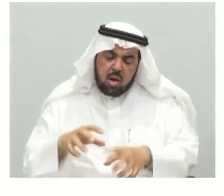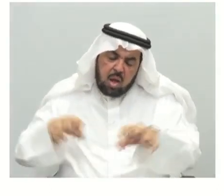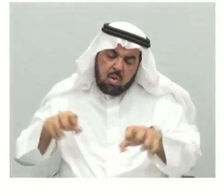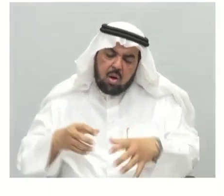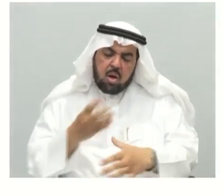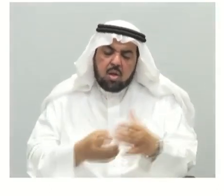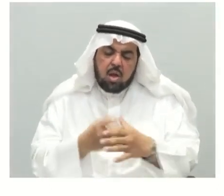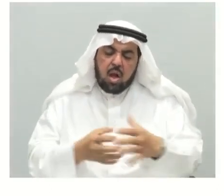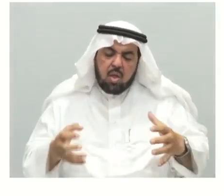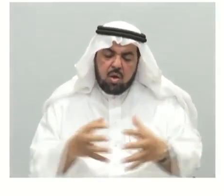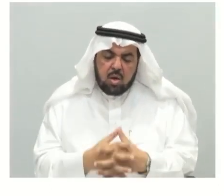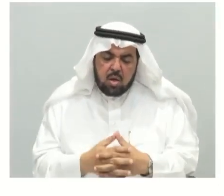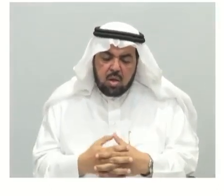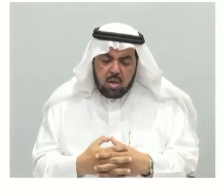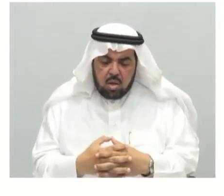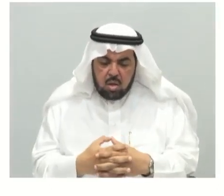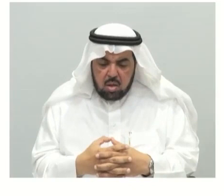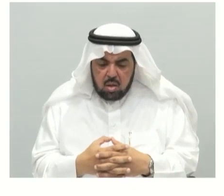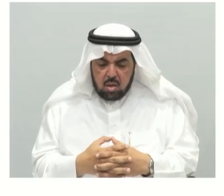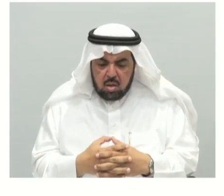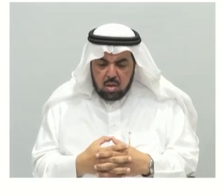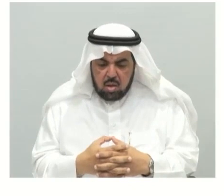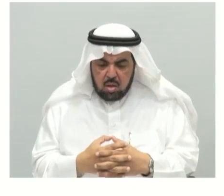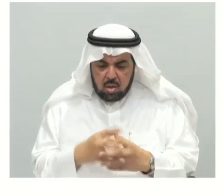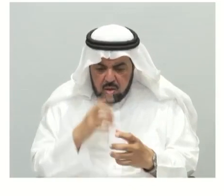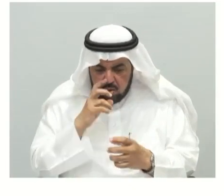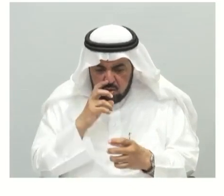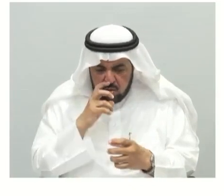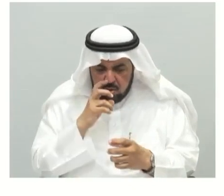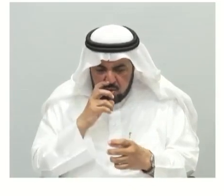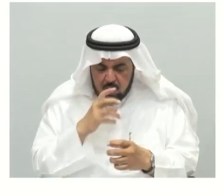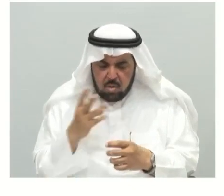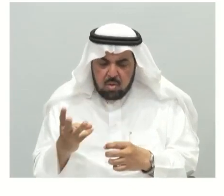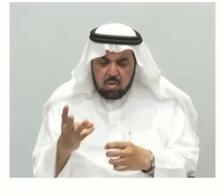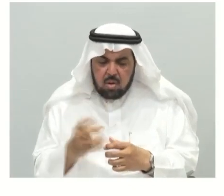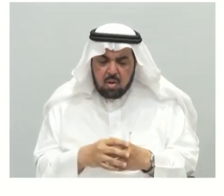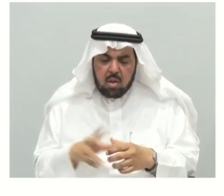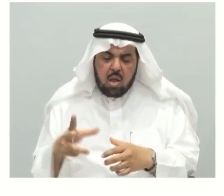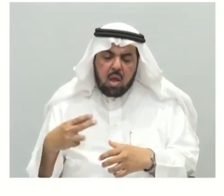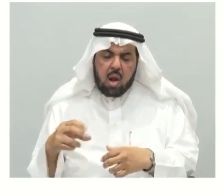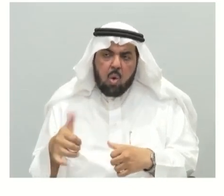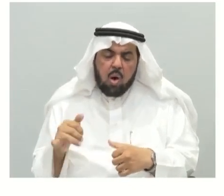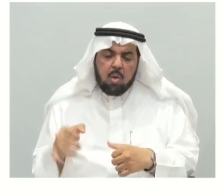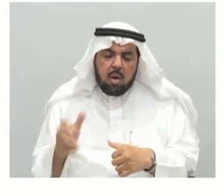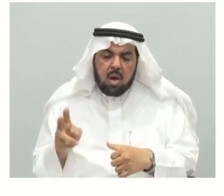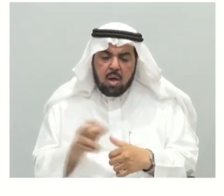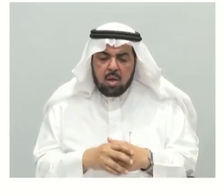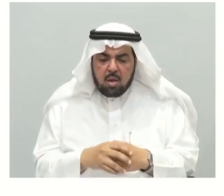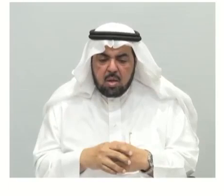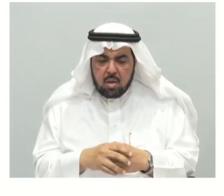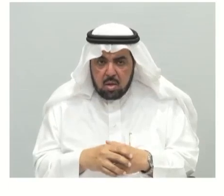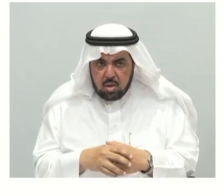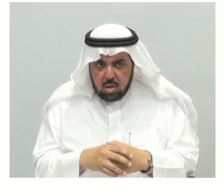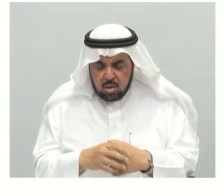للتكاثر يستعمل الجزء المشار له بالرقم ثلاثه وهي العوامات القدميه اسئله